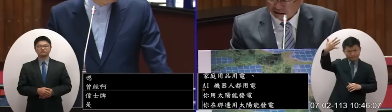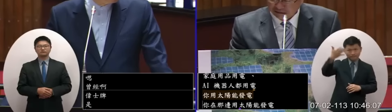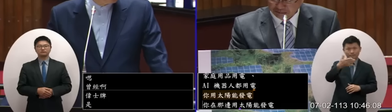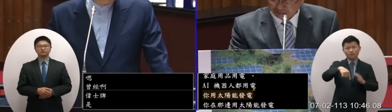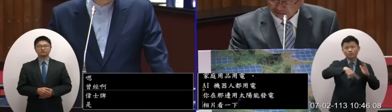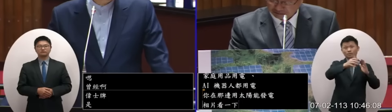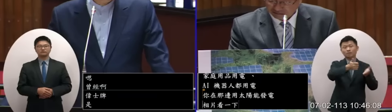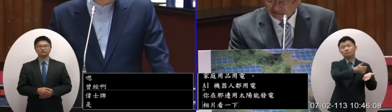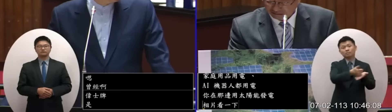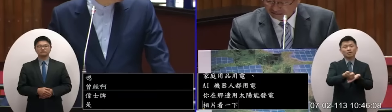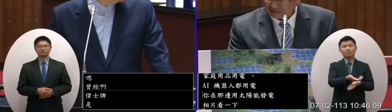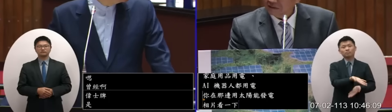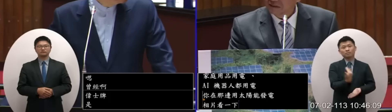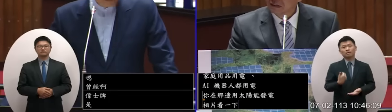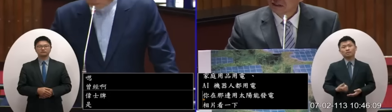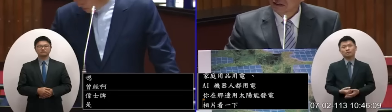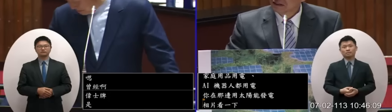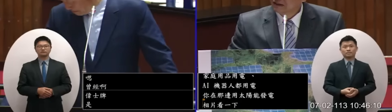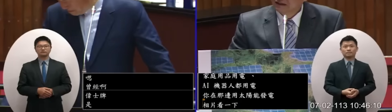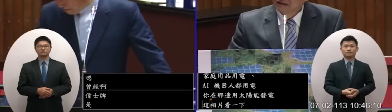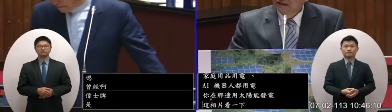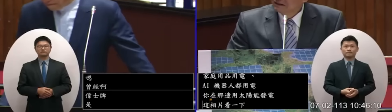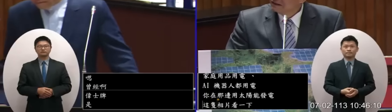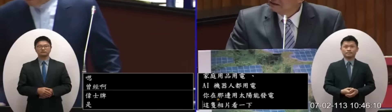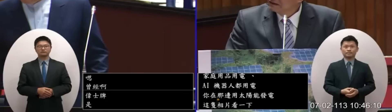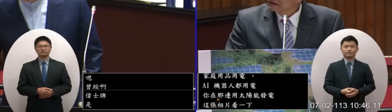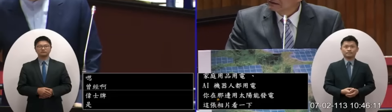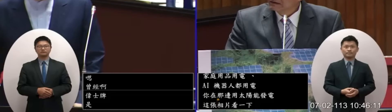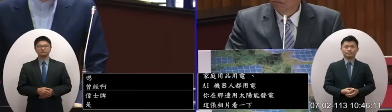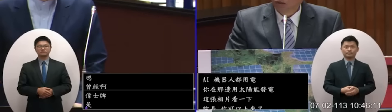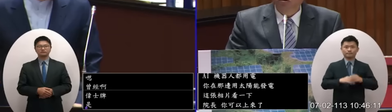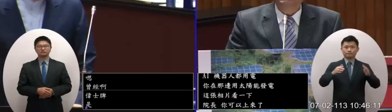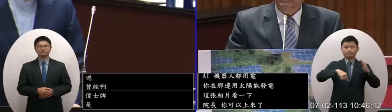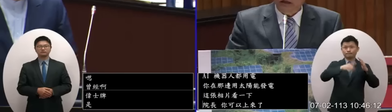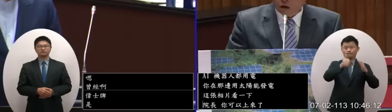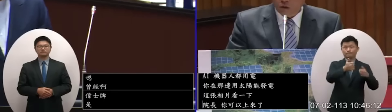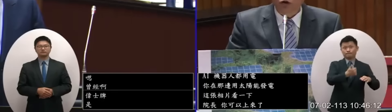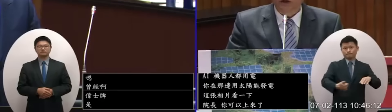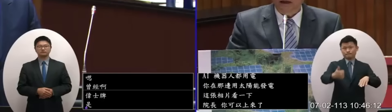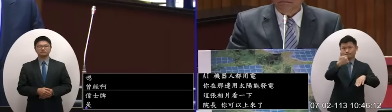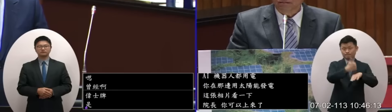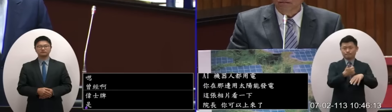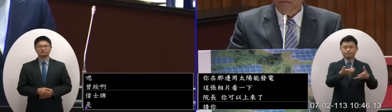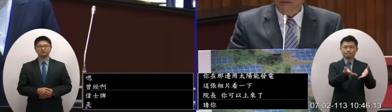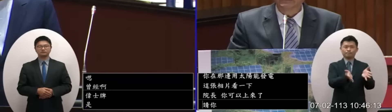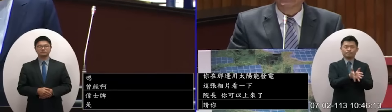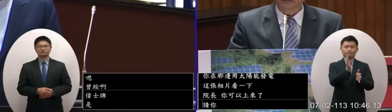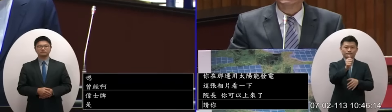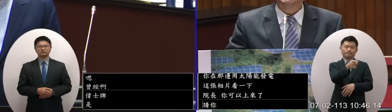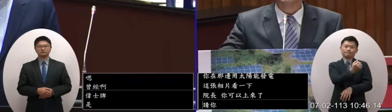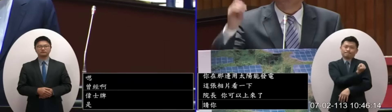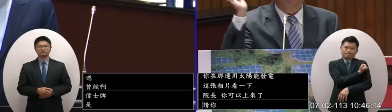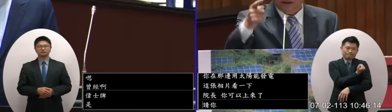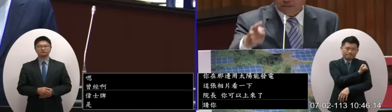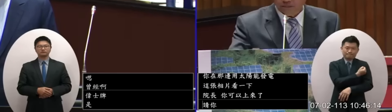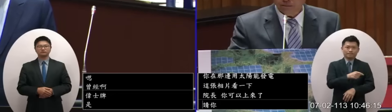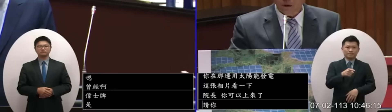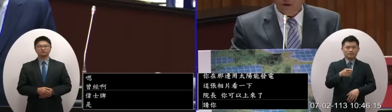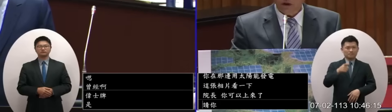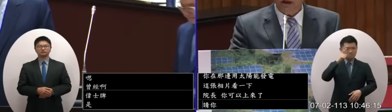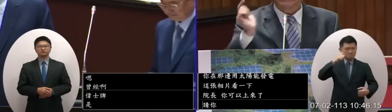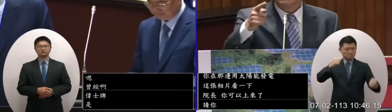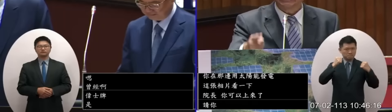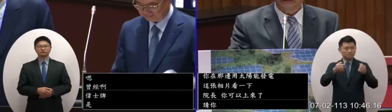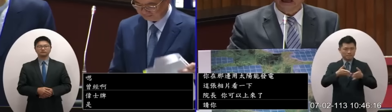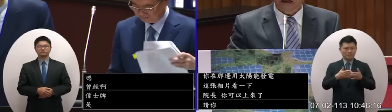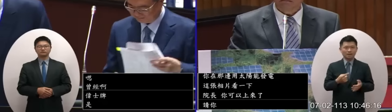你， 来，左院长，请备询。 我对你辛苦委屈啦。但是要堅強啦，一